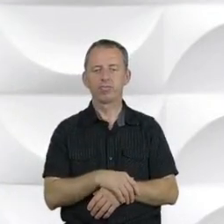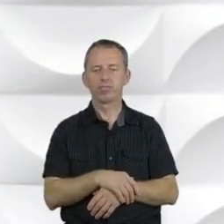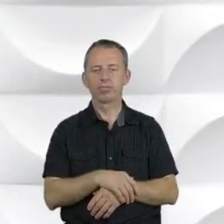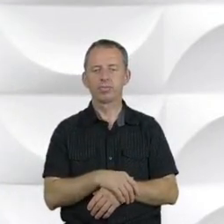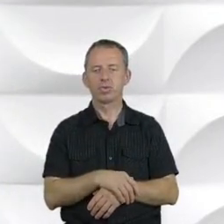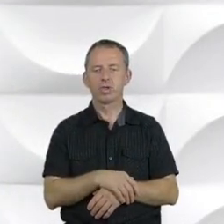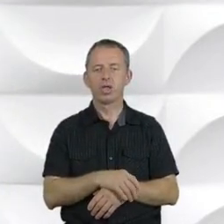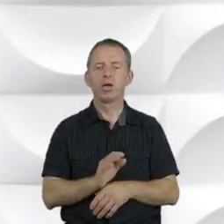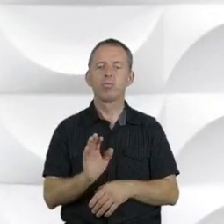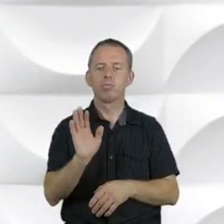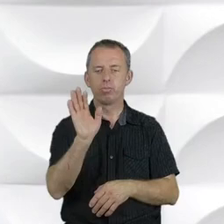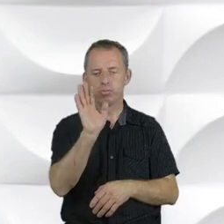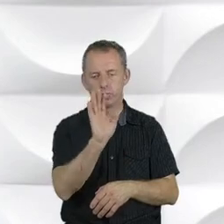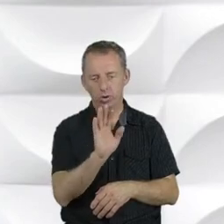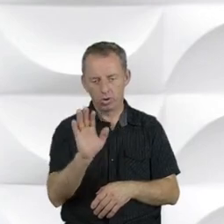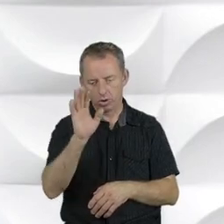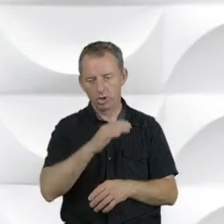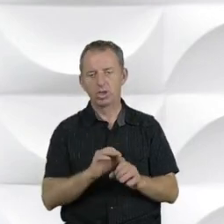Boże